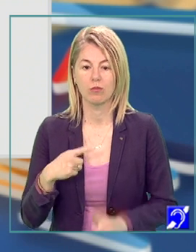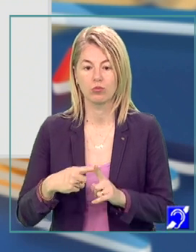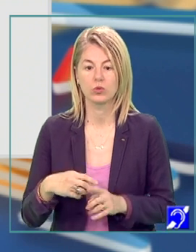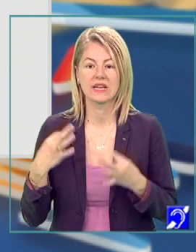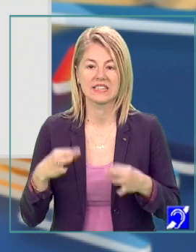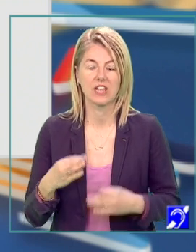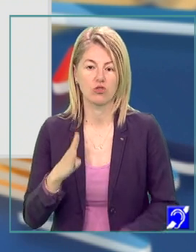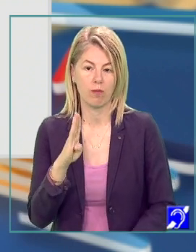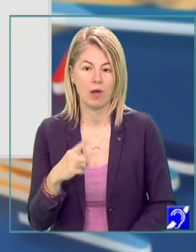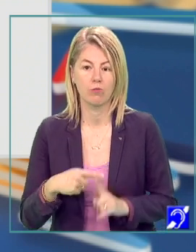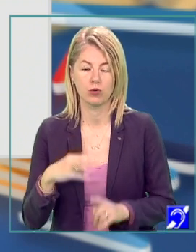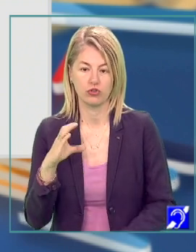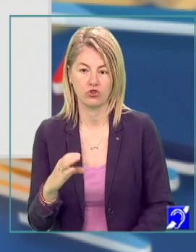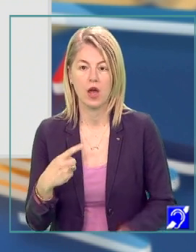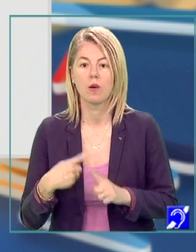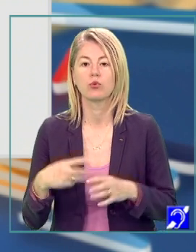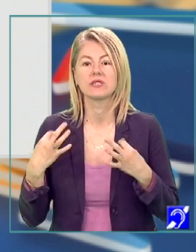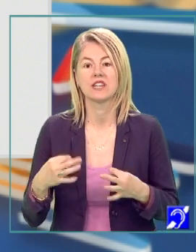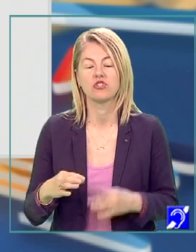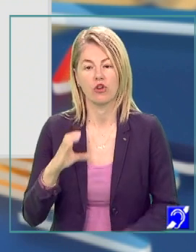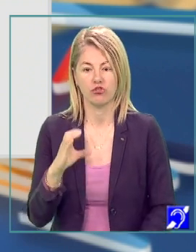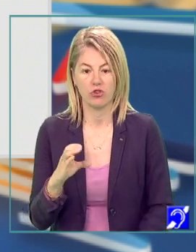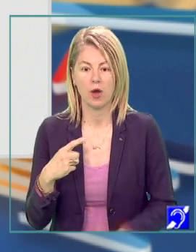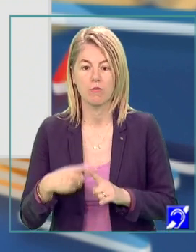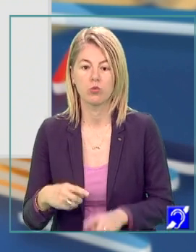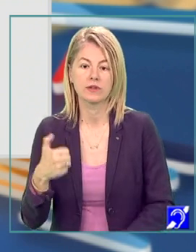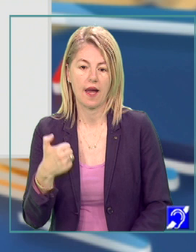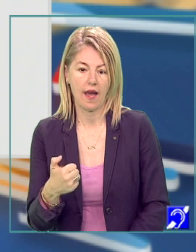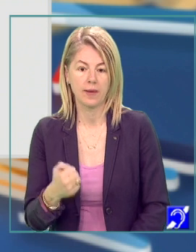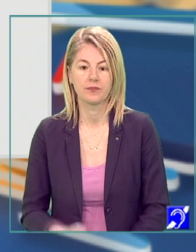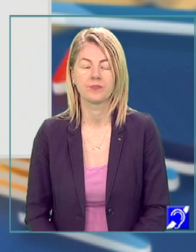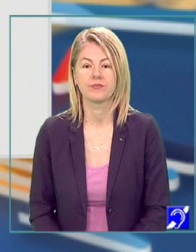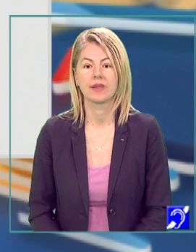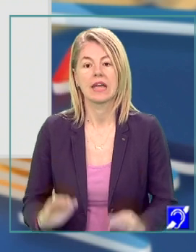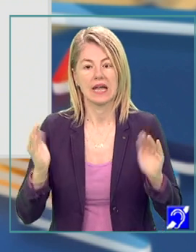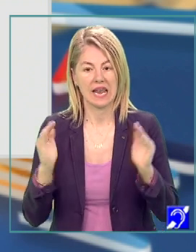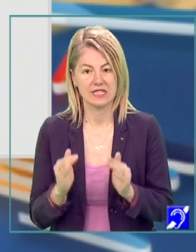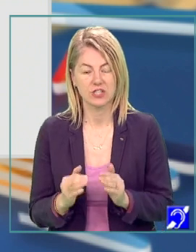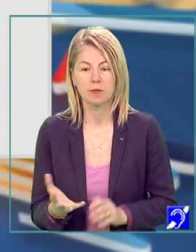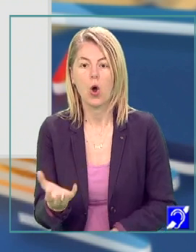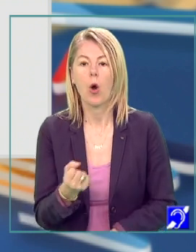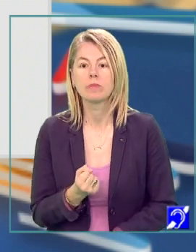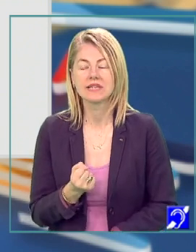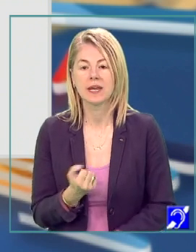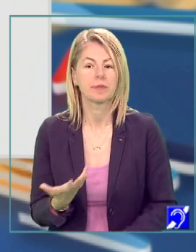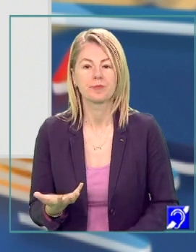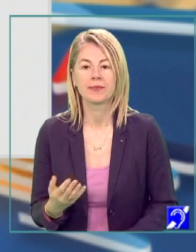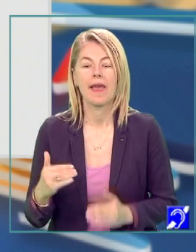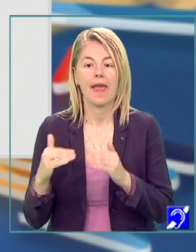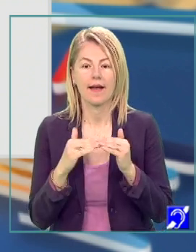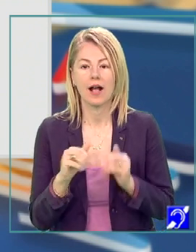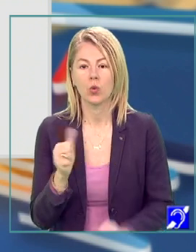plus 10B plus C plus 10C plus A. Restrângem și obținem că este egal